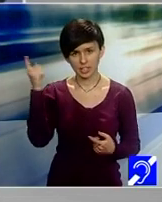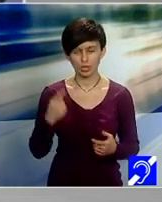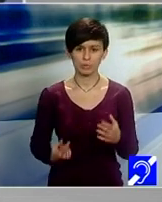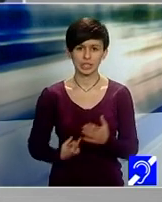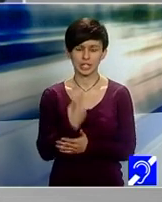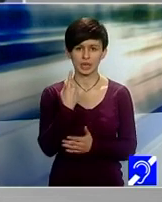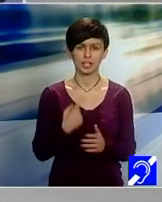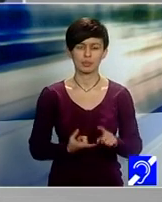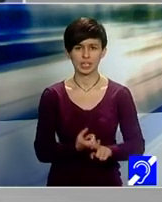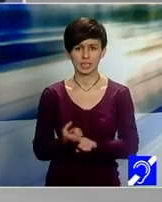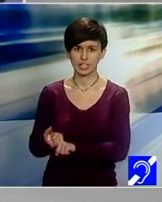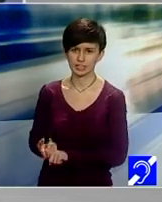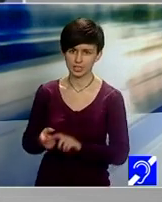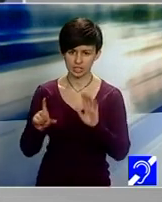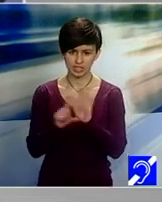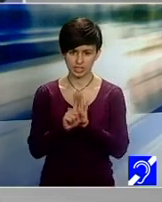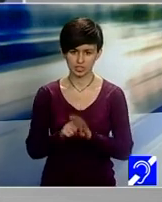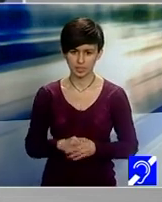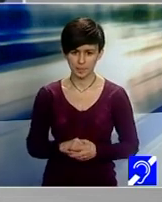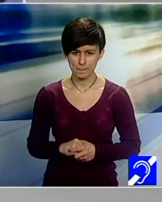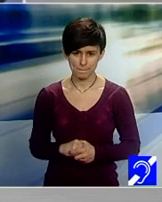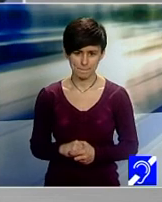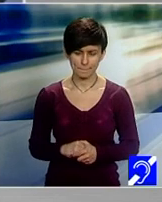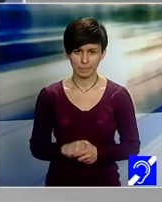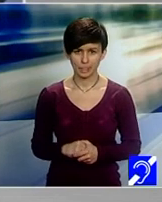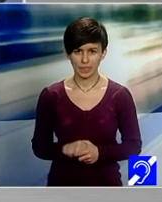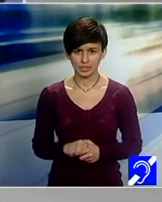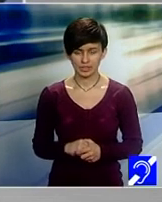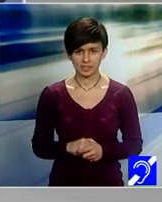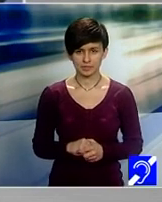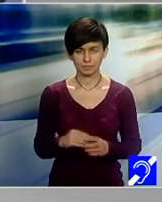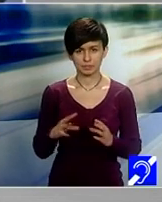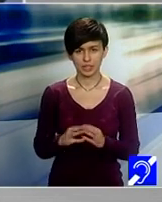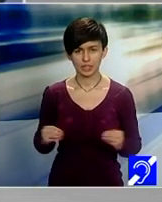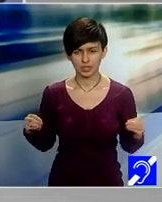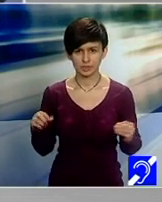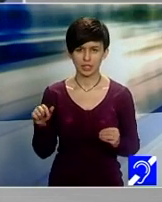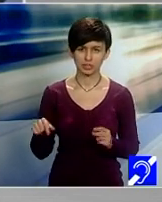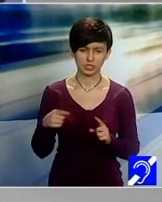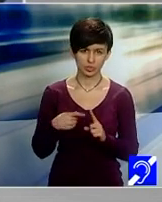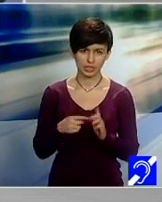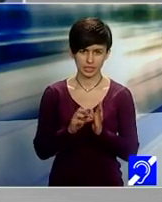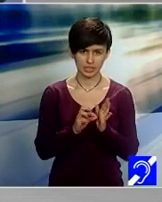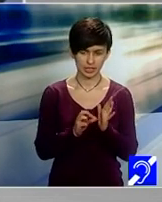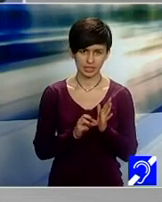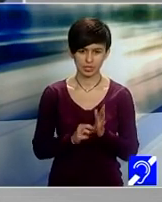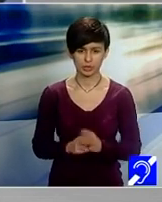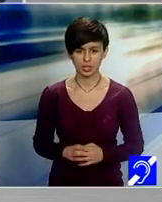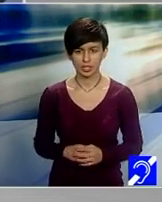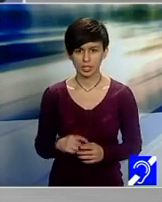la această lege, inclusiv din perspectiva băncilor, lipsa acestui criteriu obiectiv, de altfel, este o